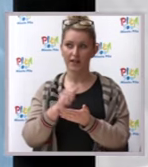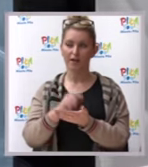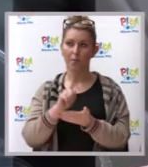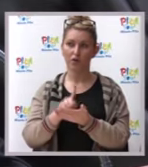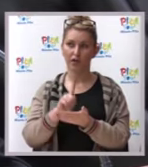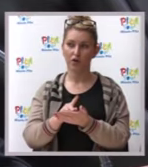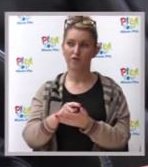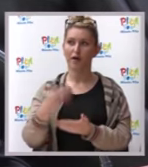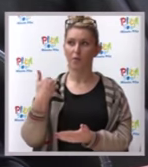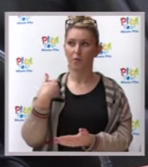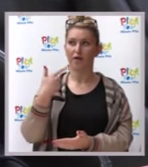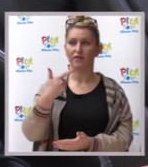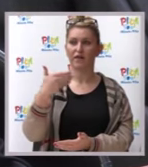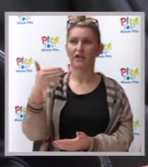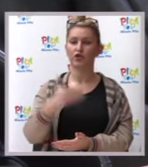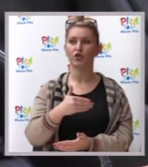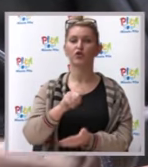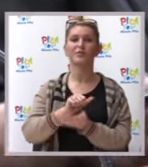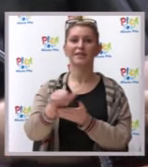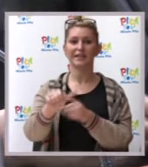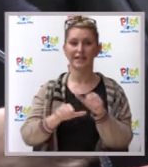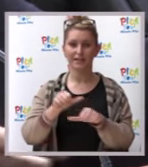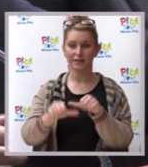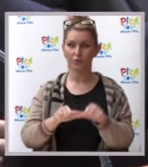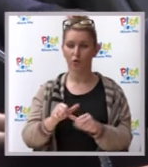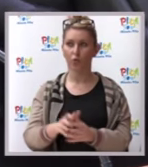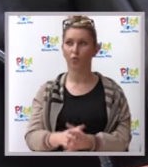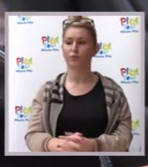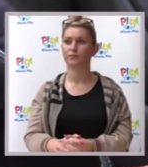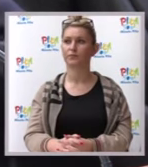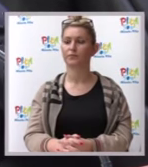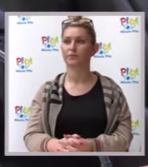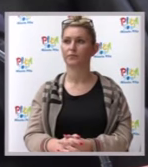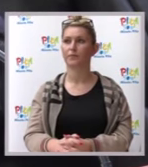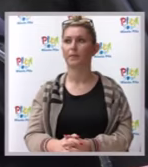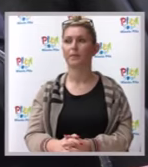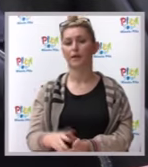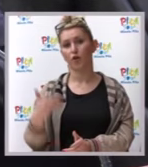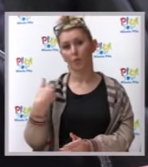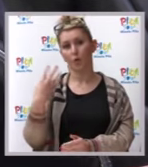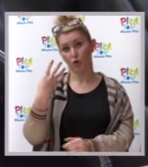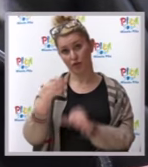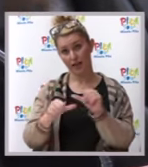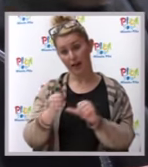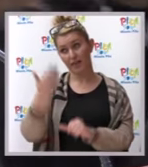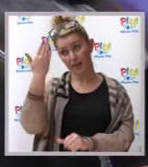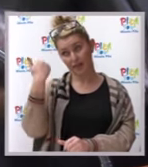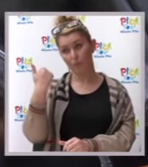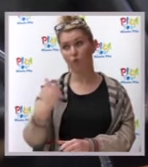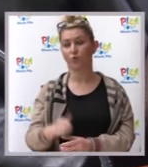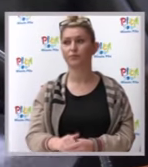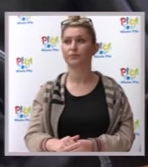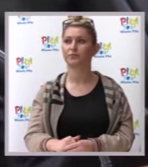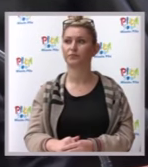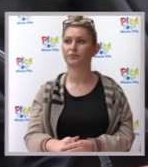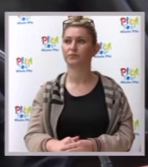nieruchomości dokonana była w roku 2011. W związku z tym minęło 4 lata od ostatniej korekty. Była to również korekta na